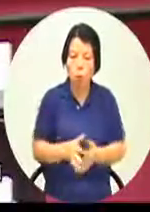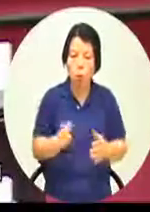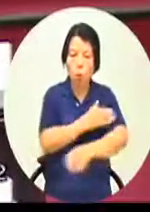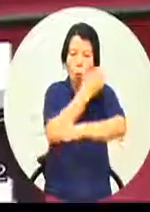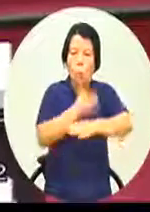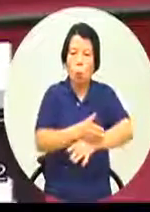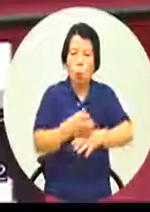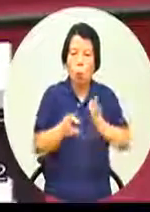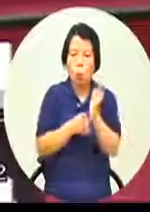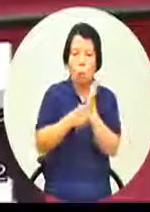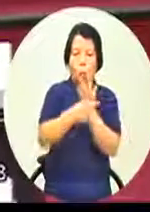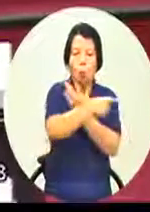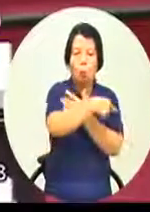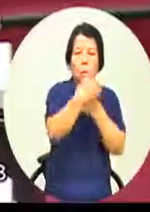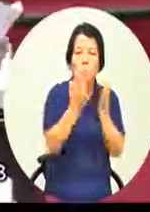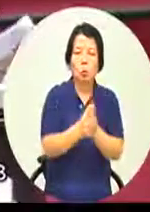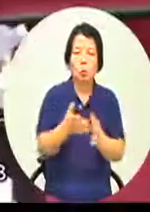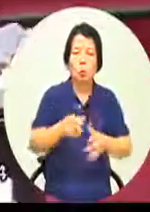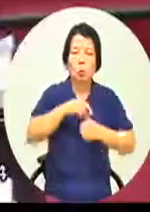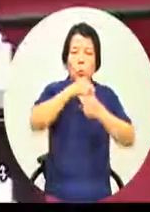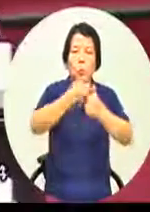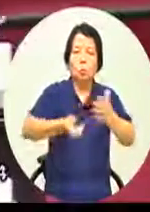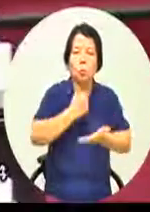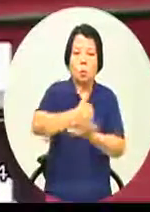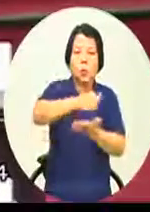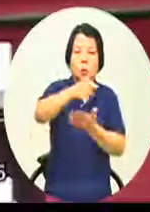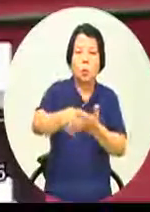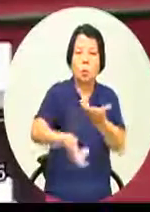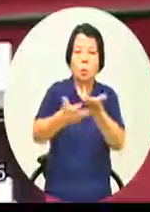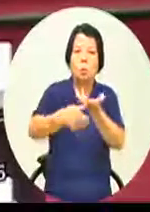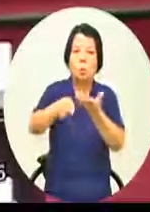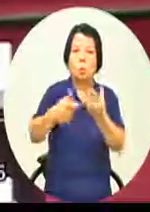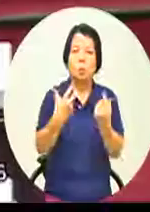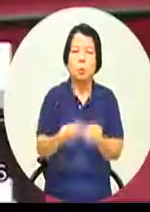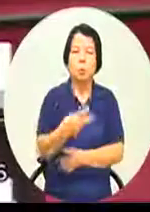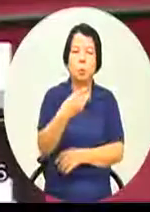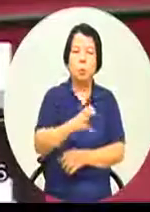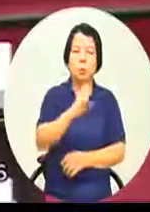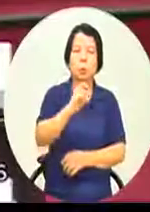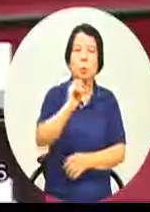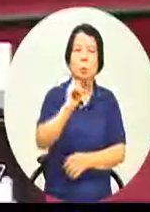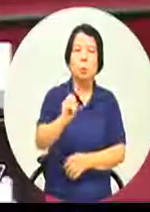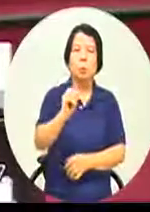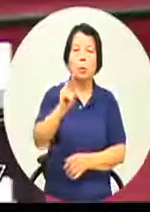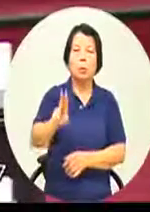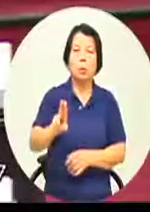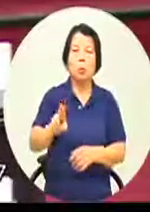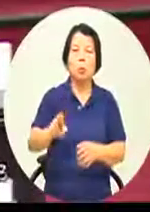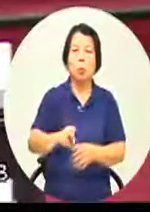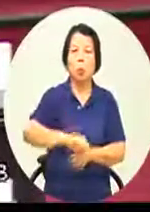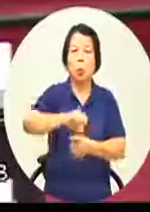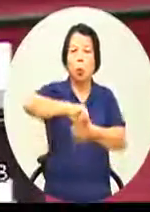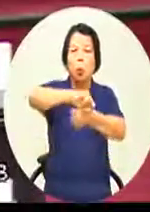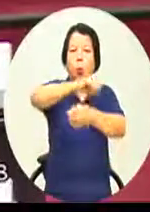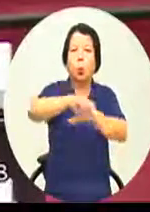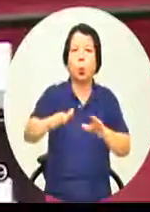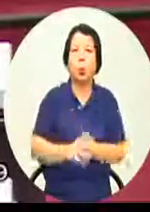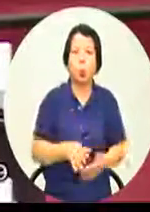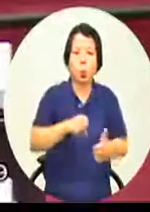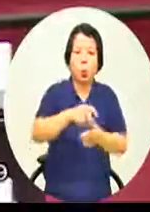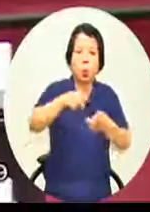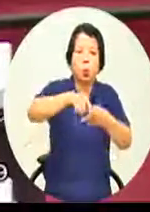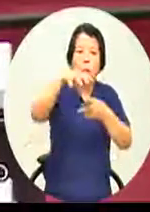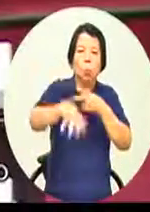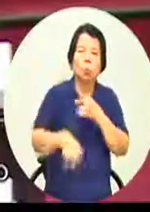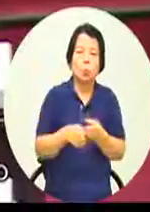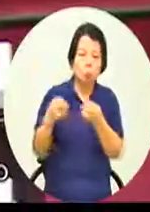到焚化炉去，到焚化炉里面它是其实还是制造二氧化碳。那在这里因为我跟养工处在讨论的